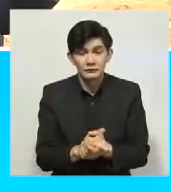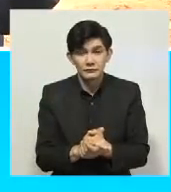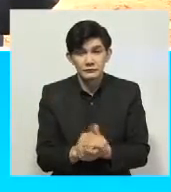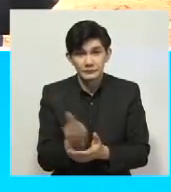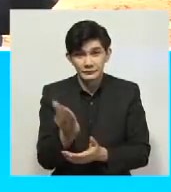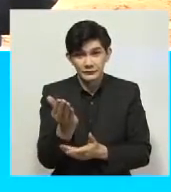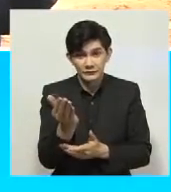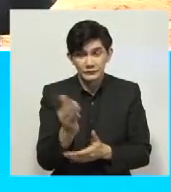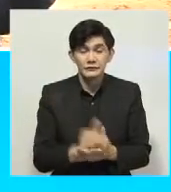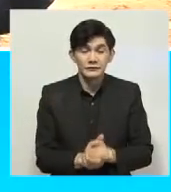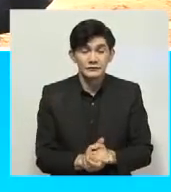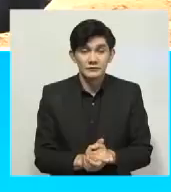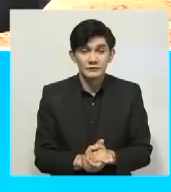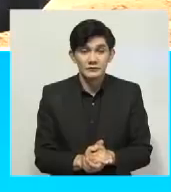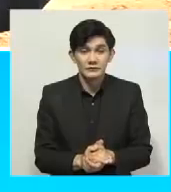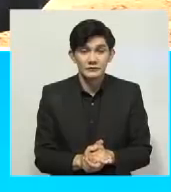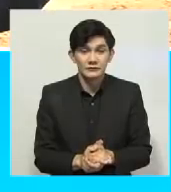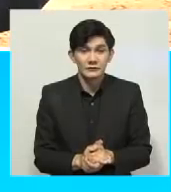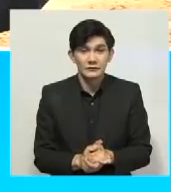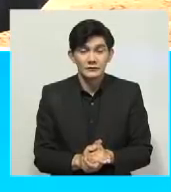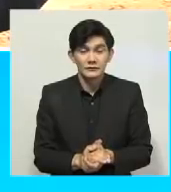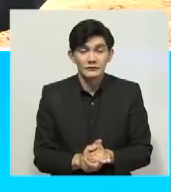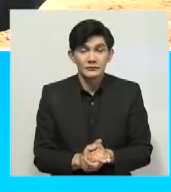คุณจักรพงศ์กันค่ะ